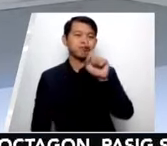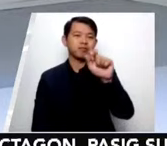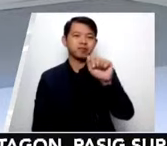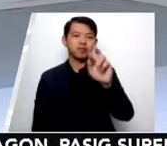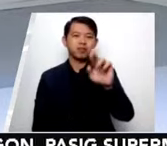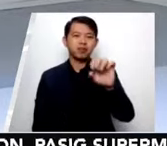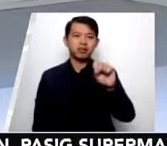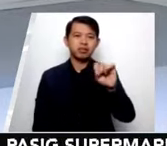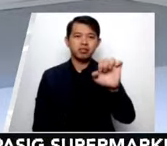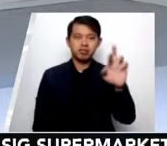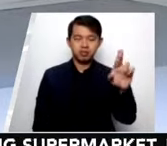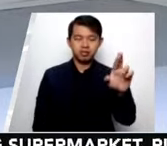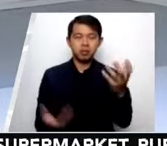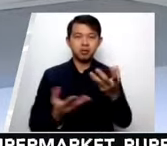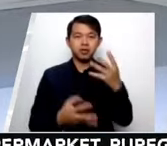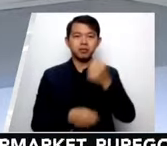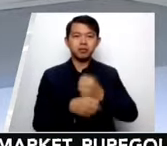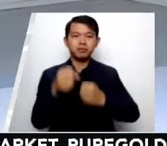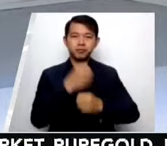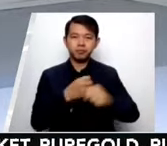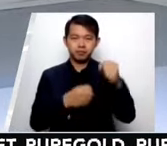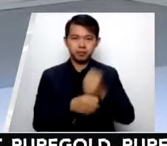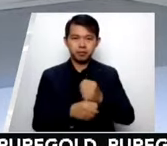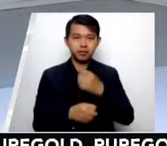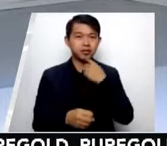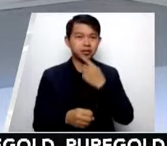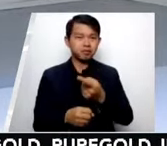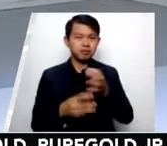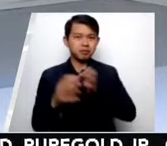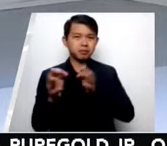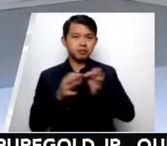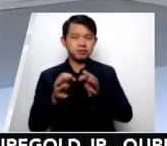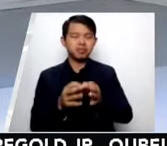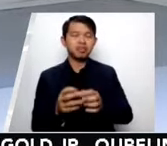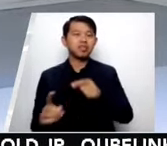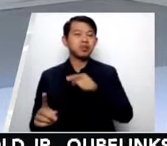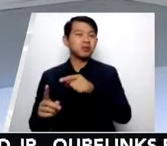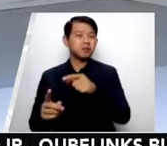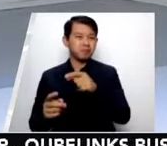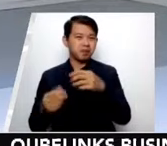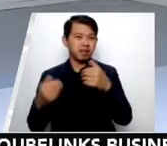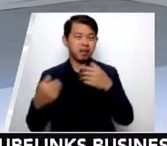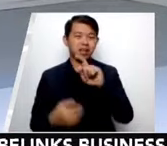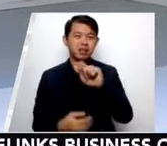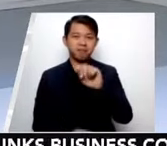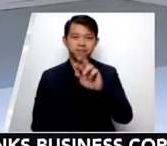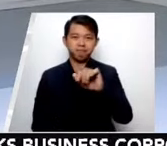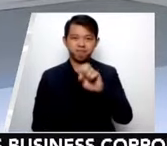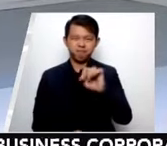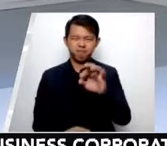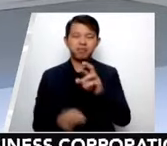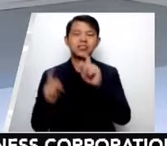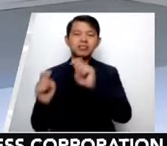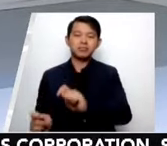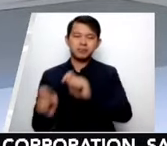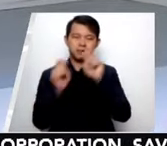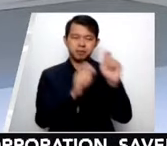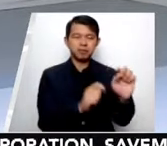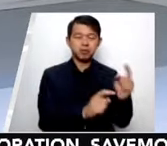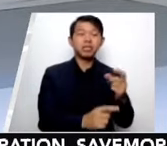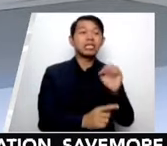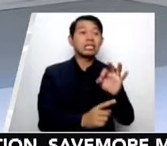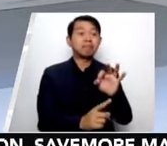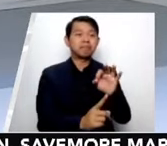depensa ng isa sa kanila ililipat lang nila ng pwesto ang mga ito sensitibo ang mga tarsier kapag hinawakan at minsay